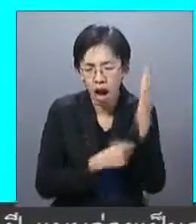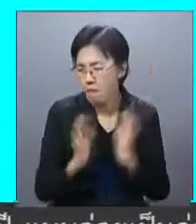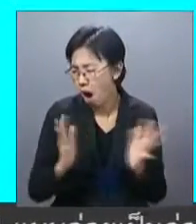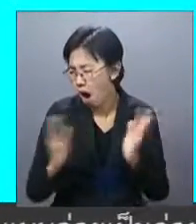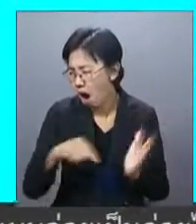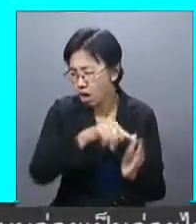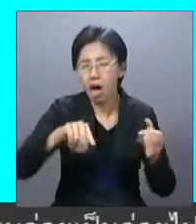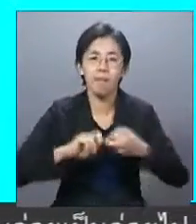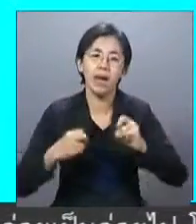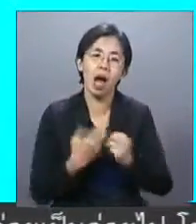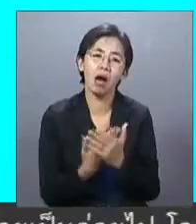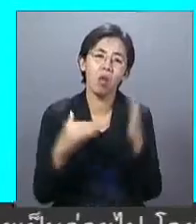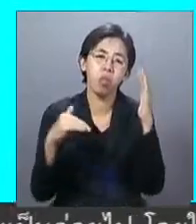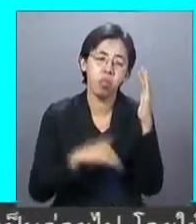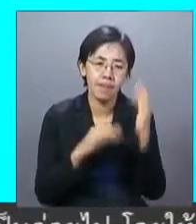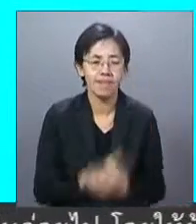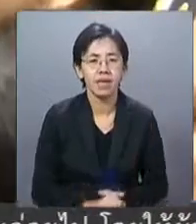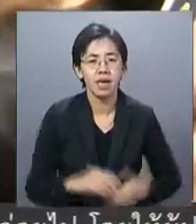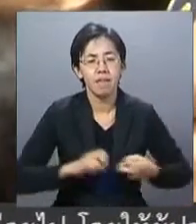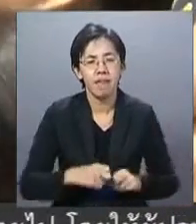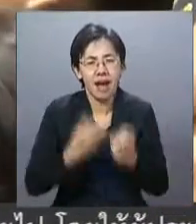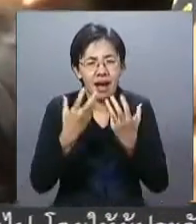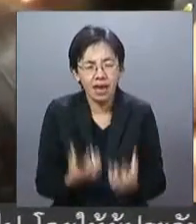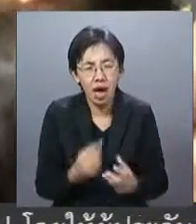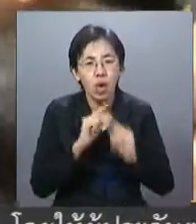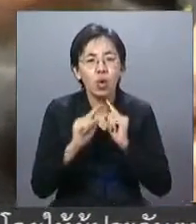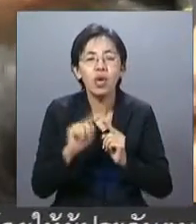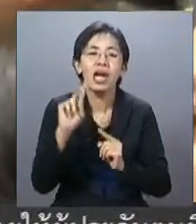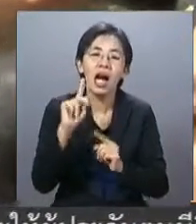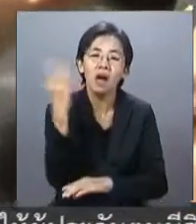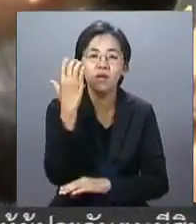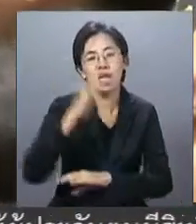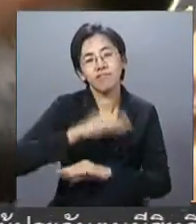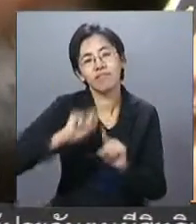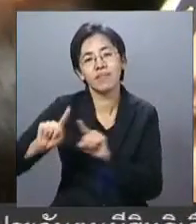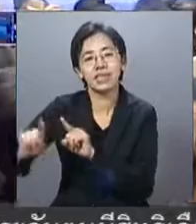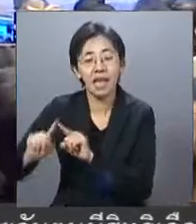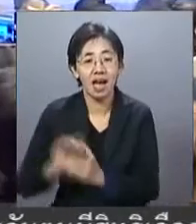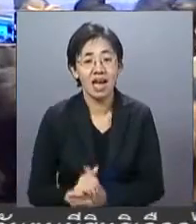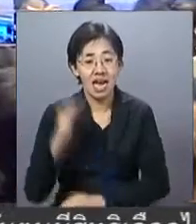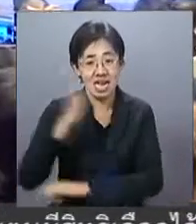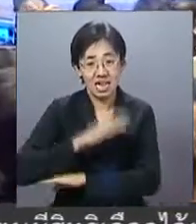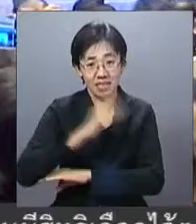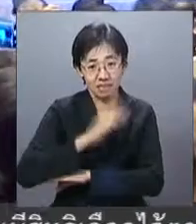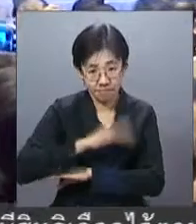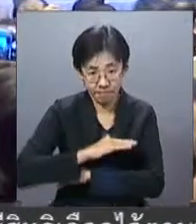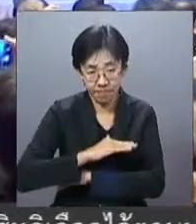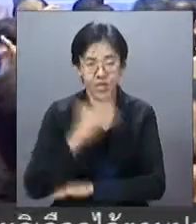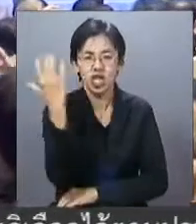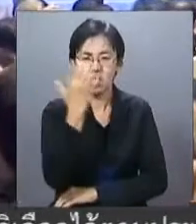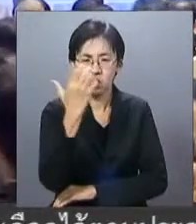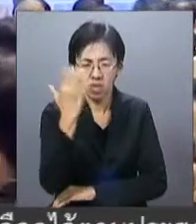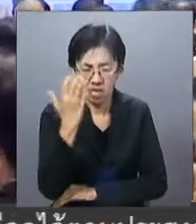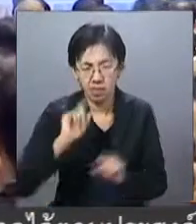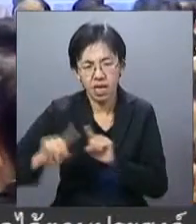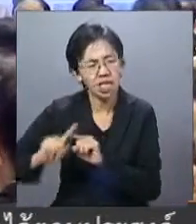ค่ะและดูจะอาการหนักที่สุดเมื่อพูดถึงสื่อมวลชนโดยบอกว่าหนังสือพิมพ์ทุกฉบับทีวีทุกช่อง